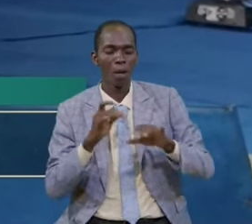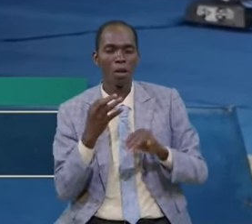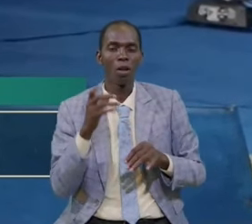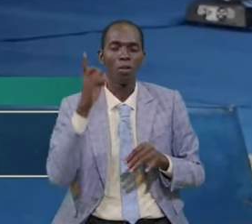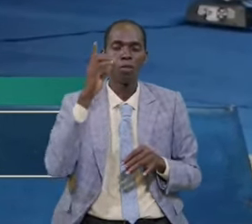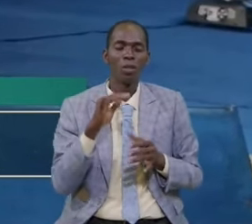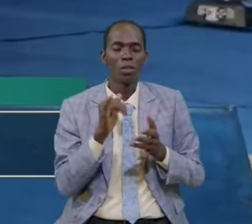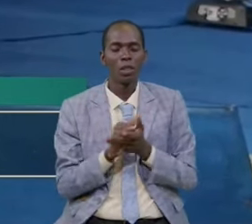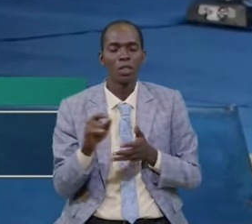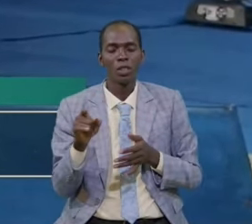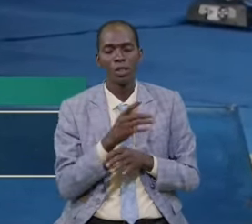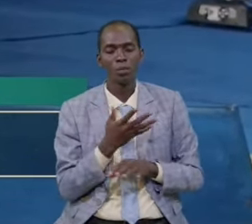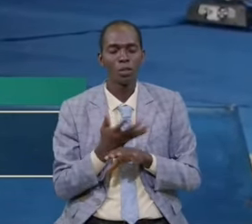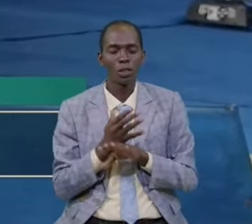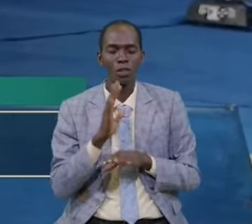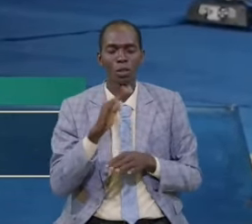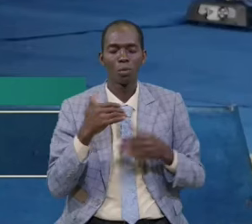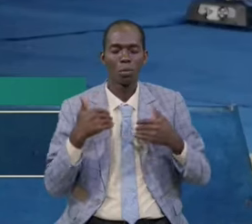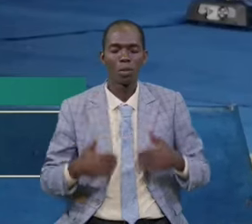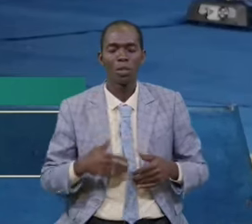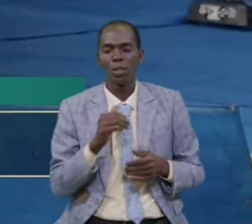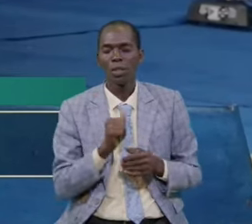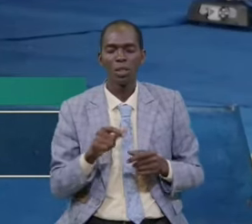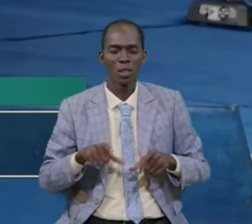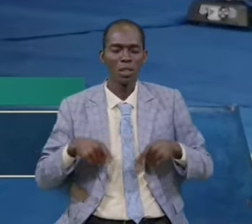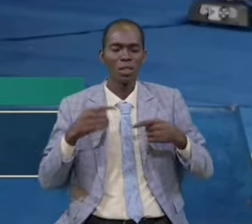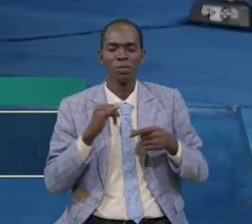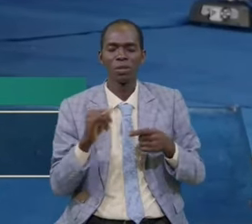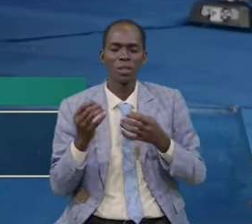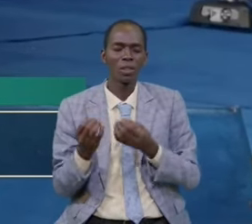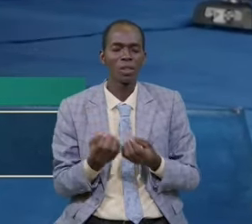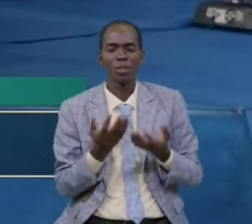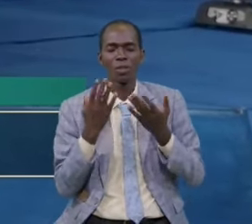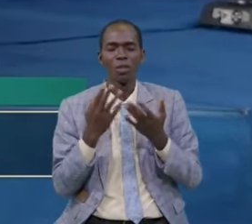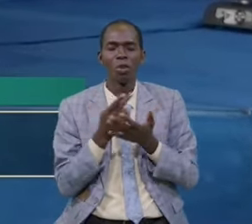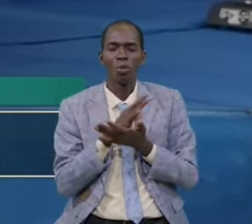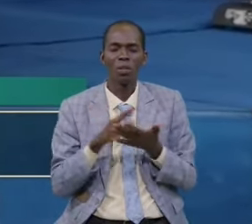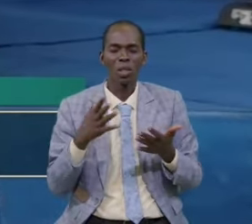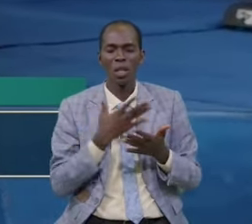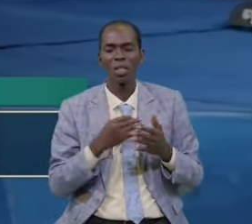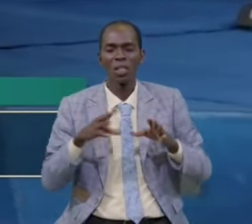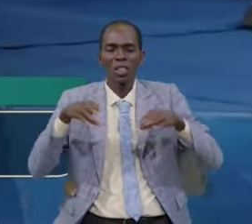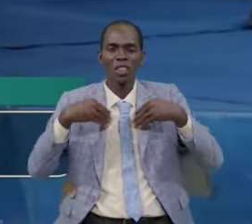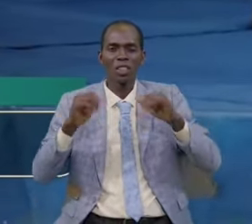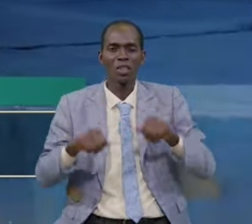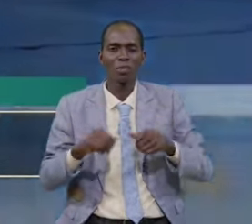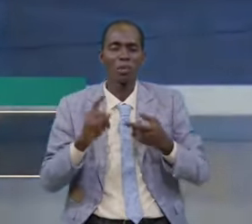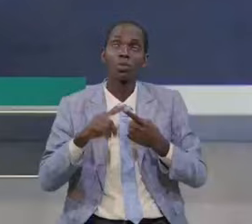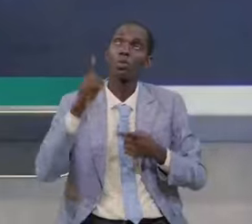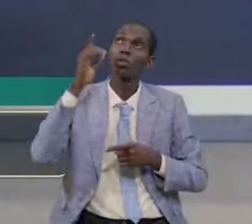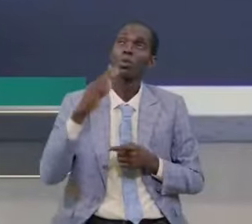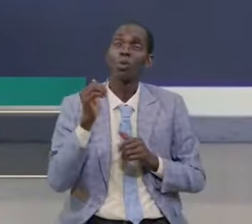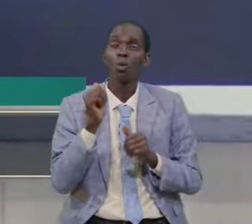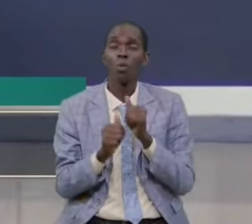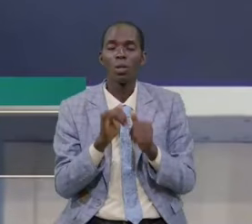un sacrifice vivant, saint, agréable à Dieu, ce qui sera de votre part un culte